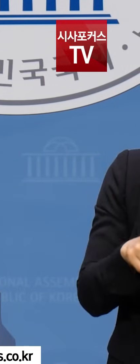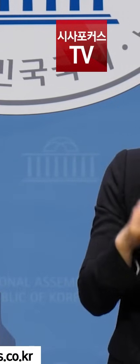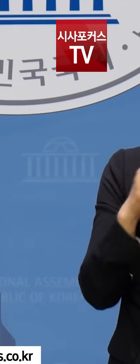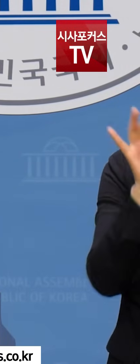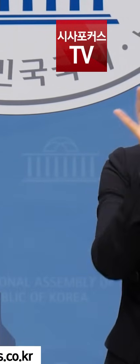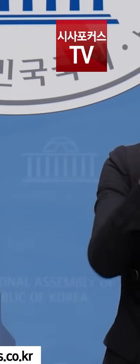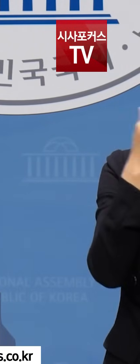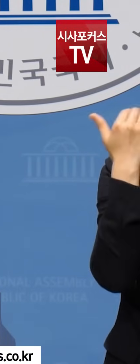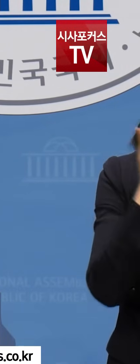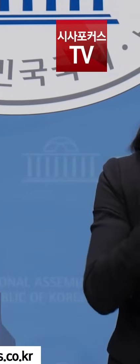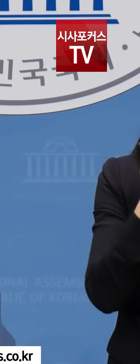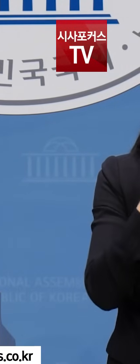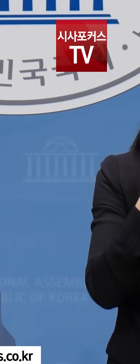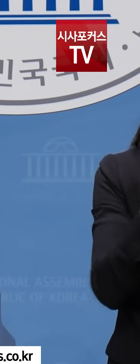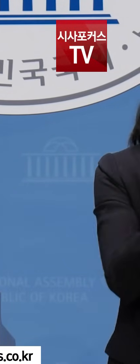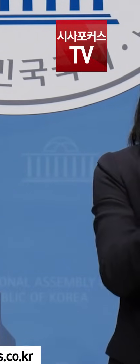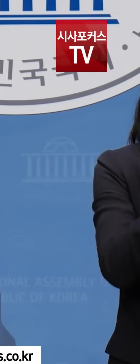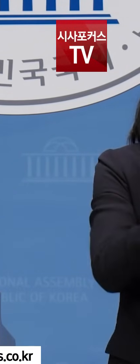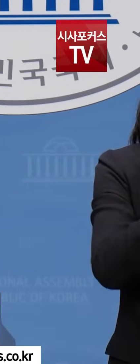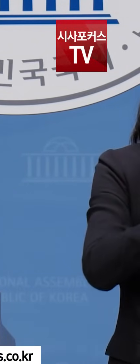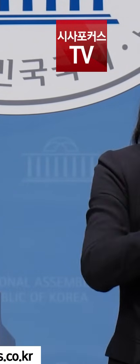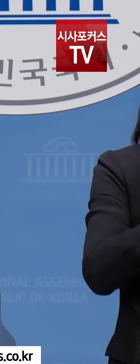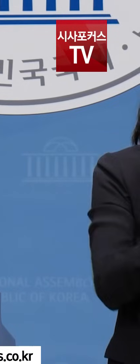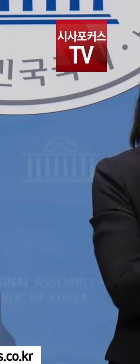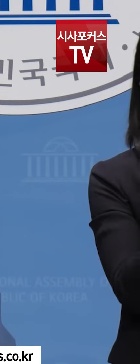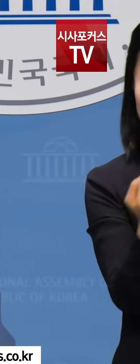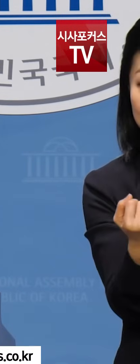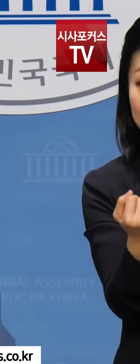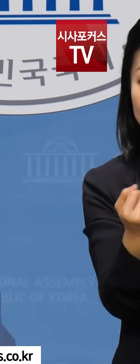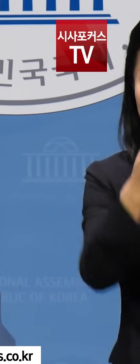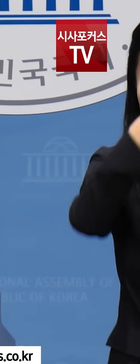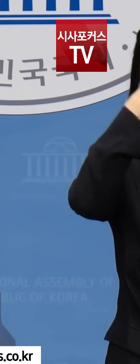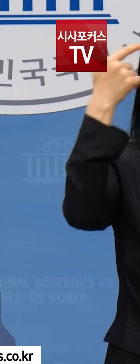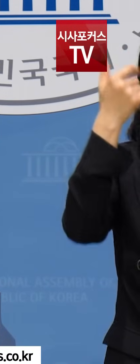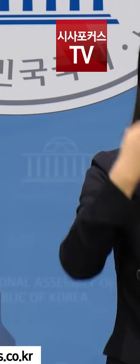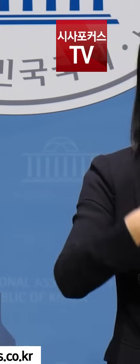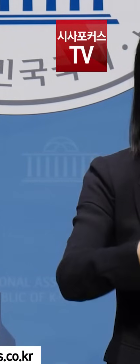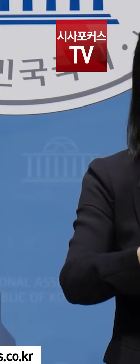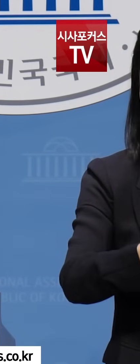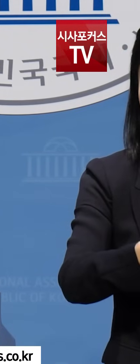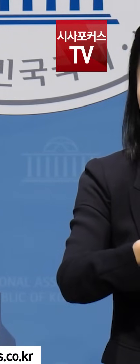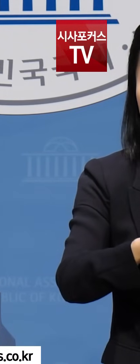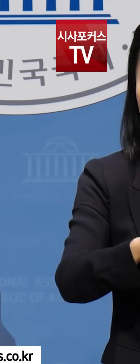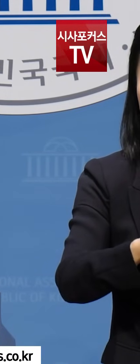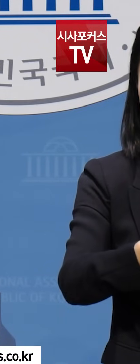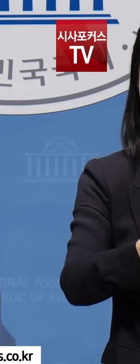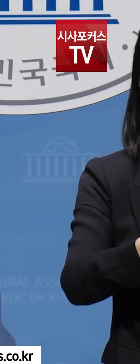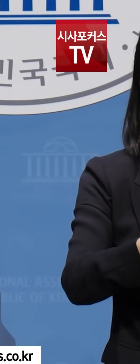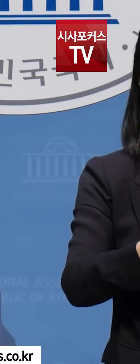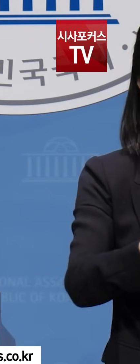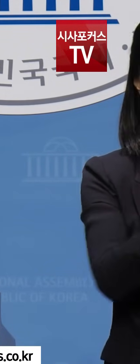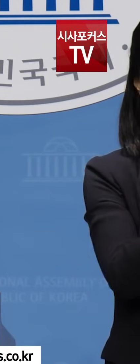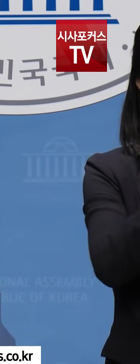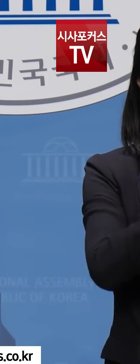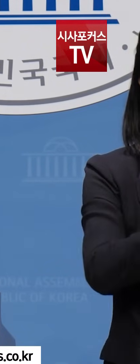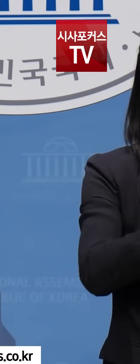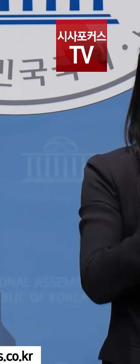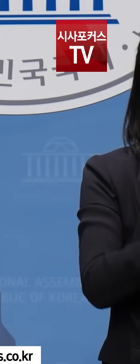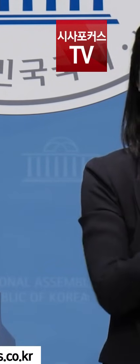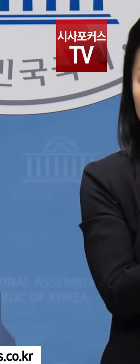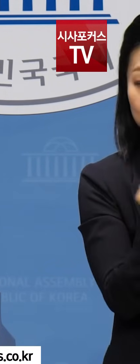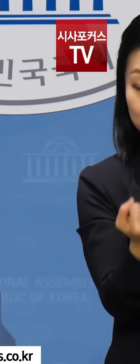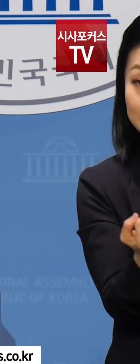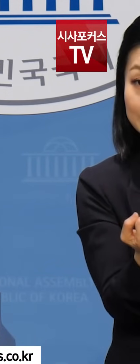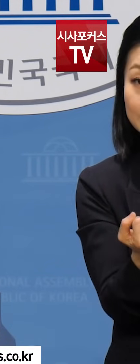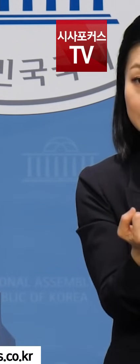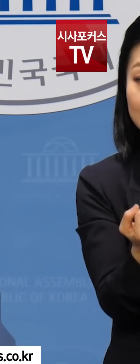산 사람은 곽상원 후보의 부인인 노정연 씨고 곽상현 씨가 노정연 씨와